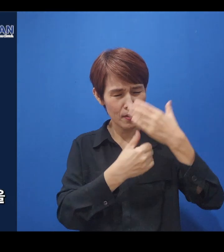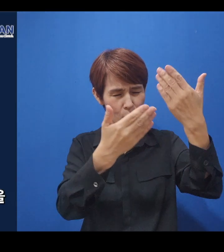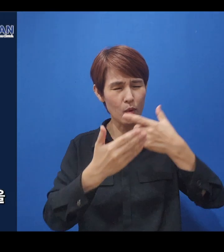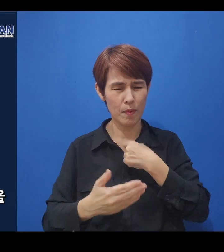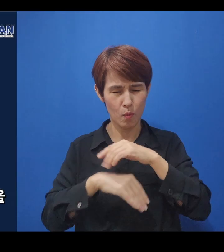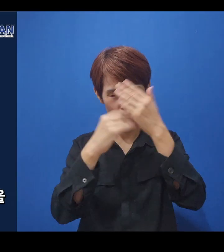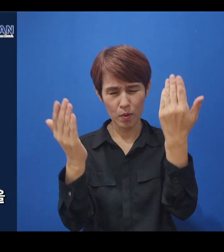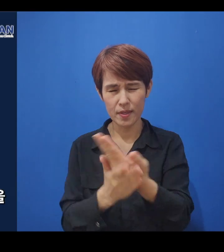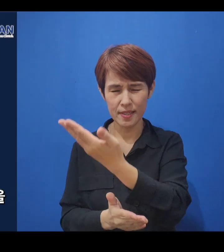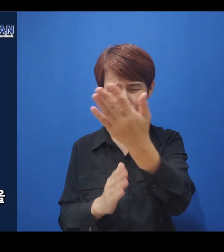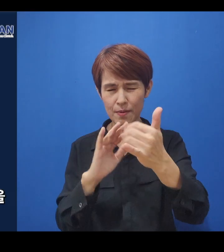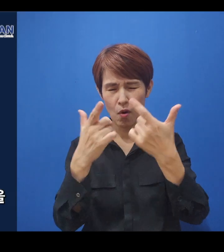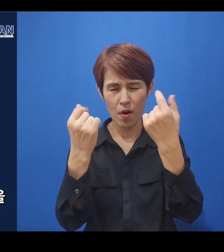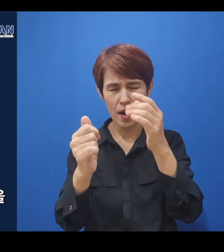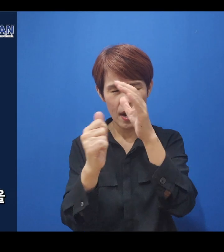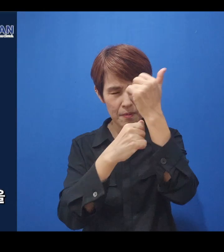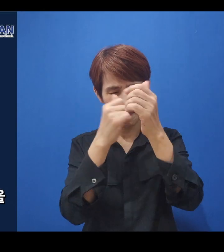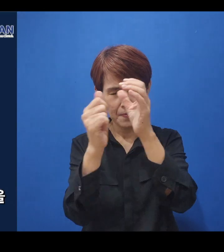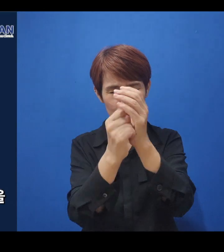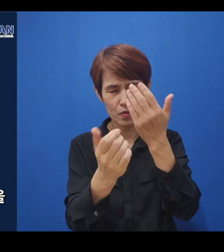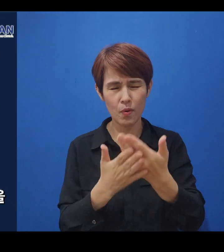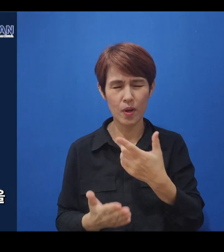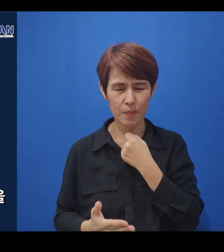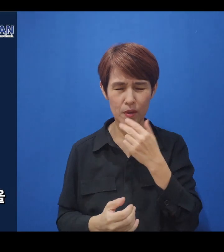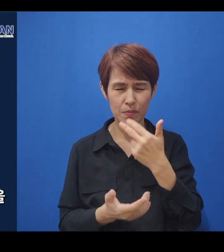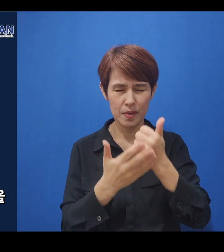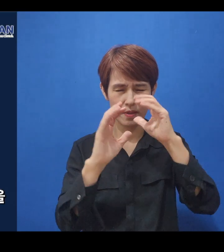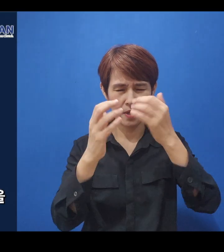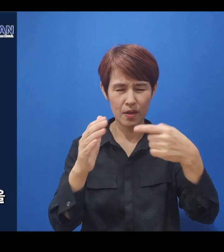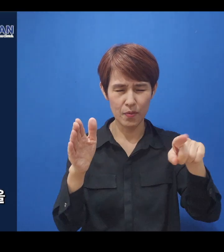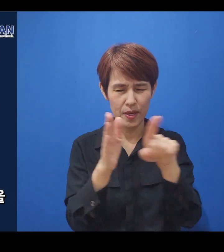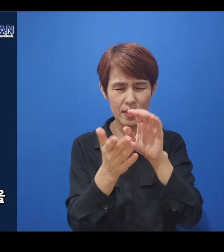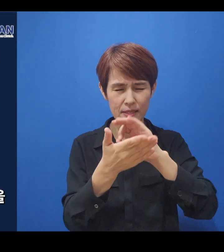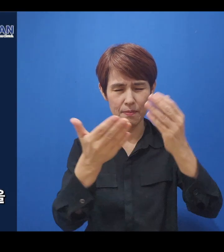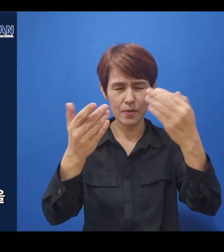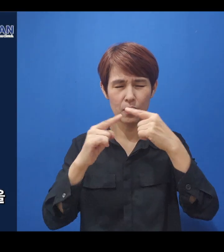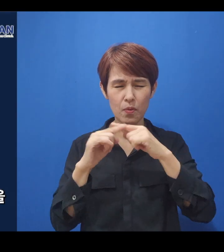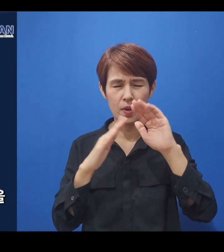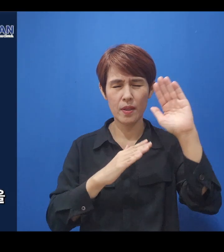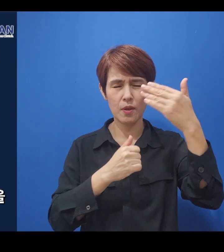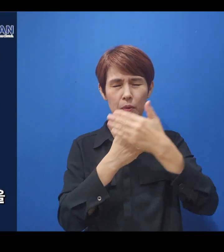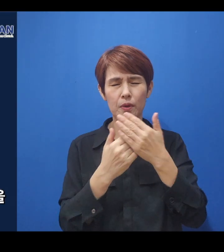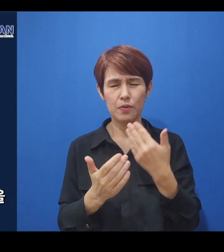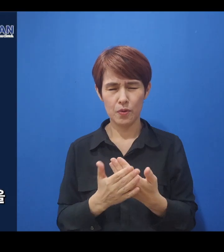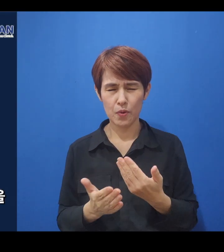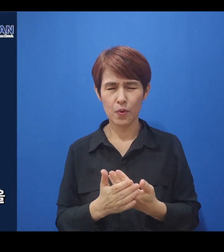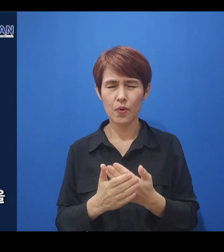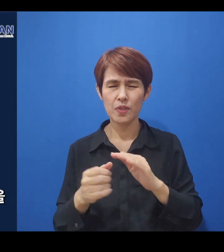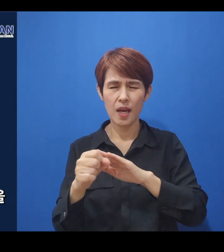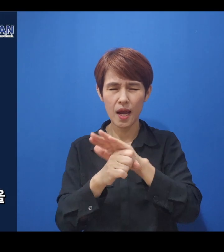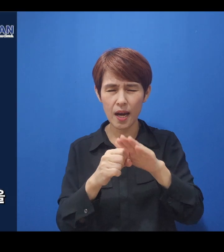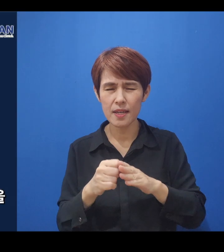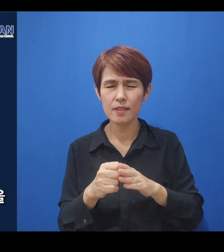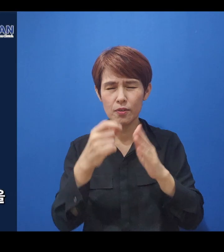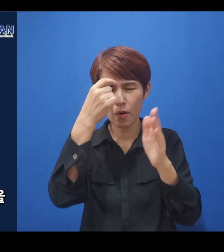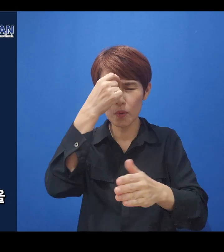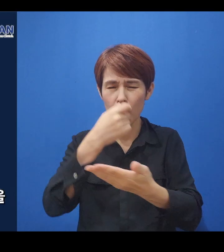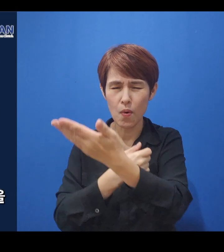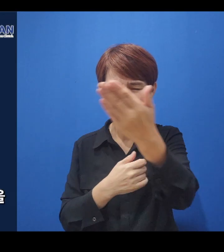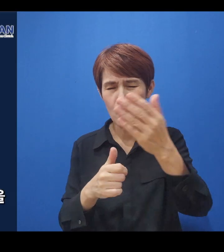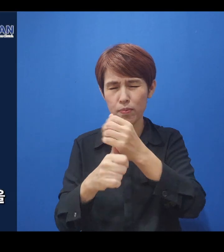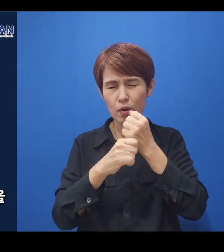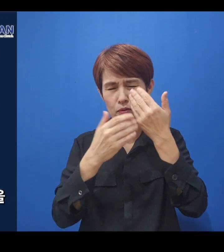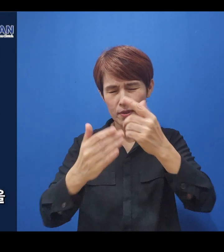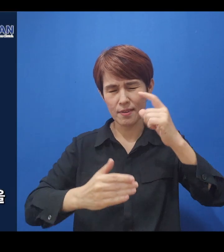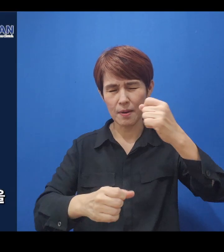그렇게 세워지기를 원합니다. 주님의 나라를 위해 쓰임받는 교회가 되게 해주시고, 우리 사랑하는 수험생들 붙들어 주시고